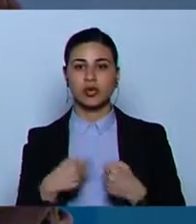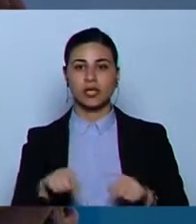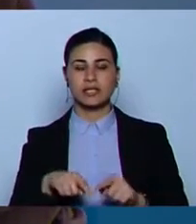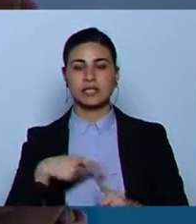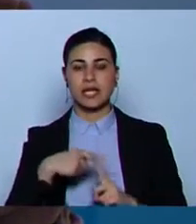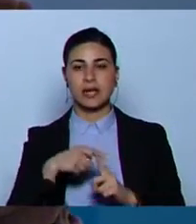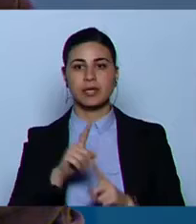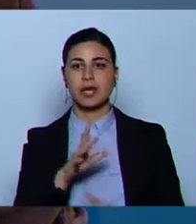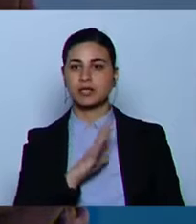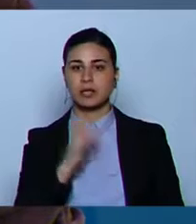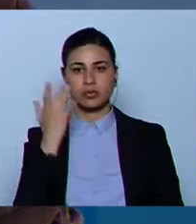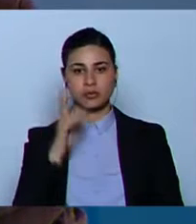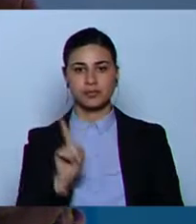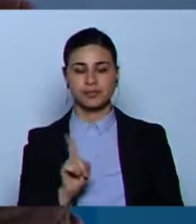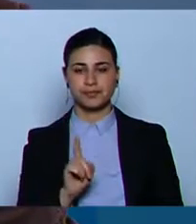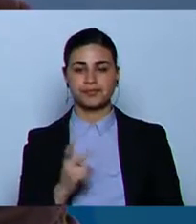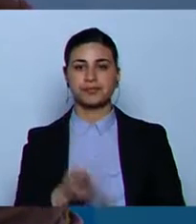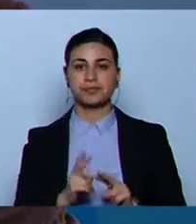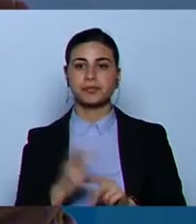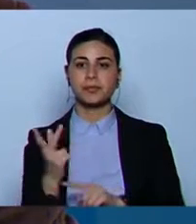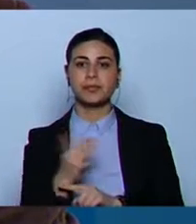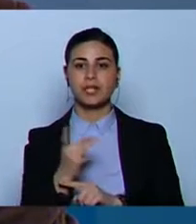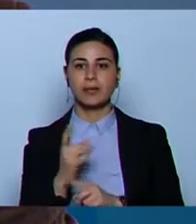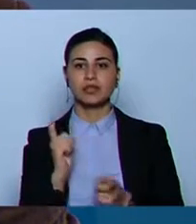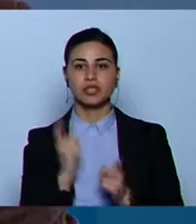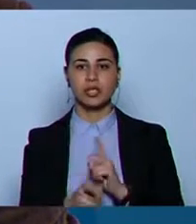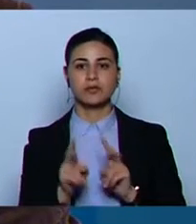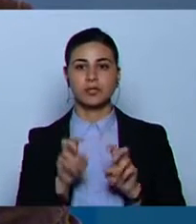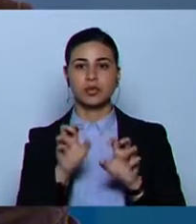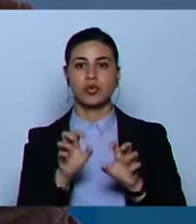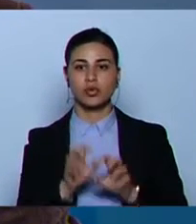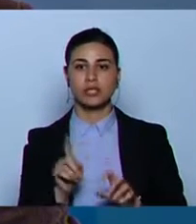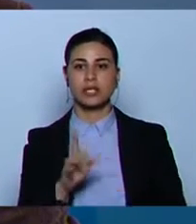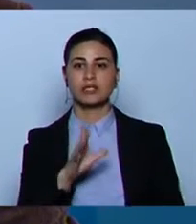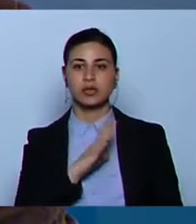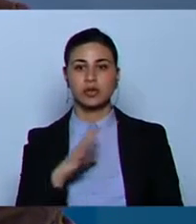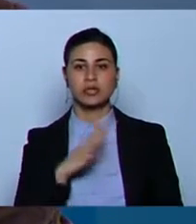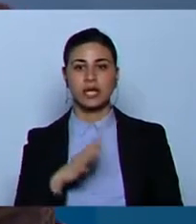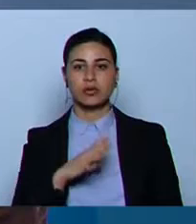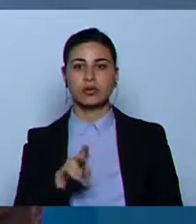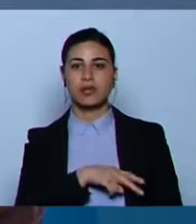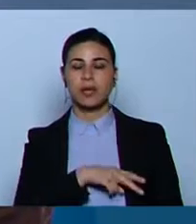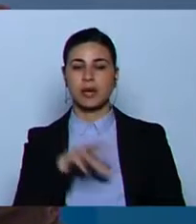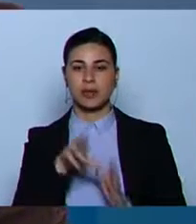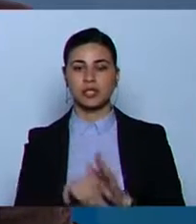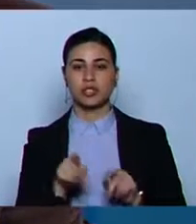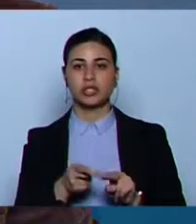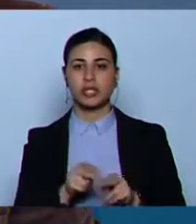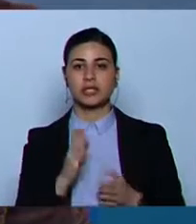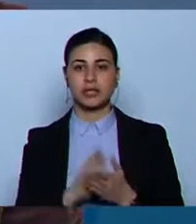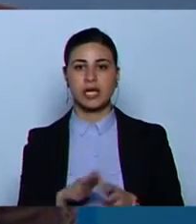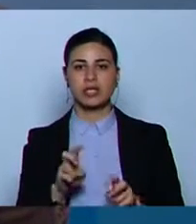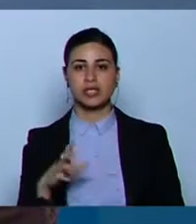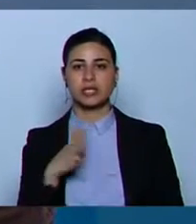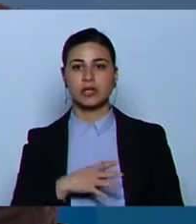დადებითი დასკვნები, რაც არ უნდა დაგვაუწყდეს. ეს არის სამჯერ შეცვლილი კოდექსის ვარიანტი, სანამ ის გავიდოდა საქართველოს პარლამენტში განხილვამდე. ეს არის მწვავე